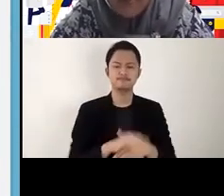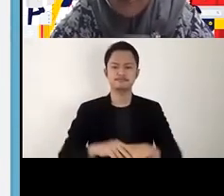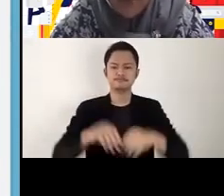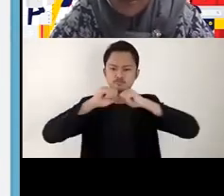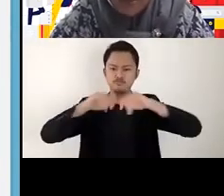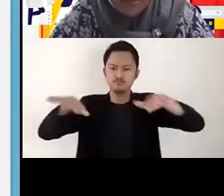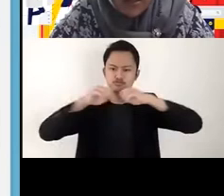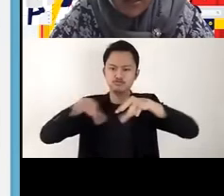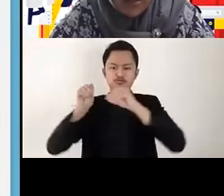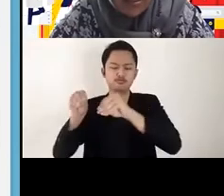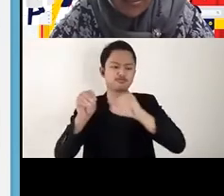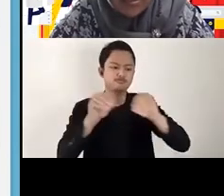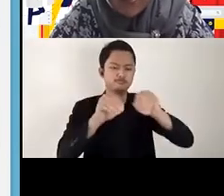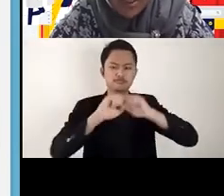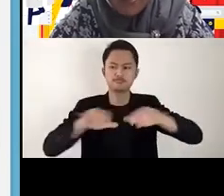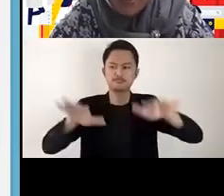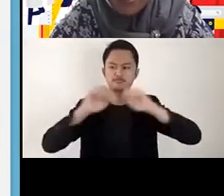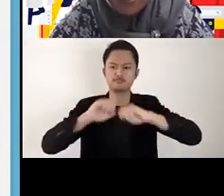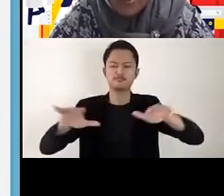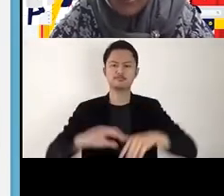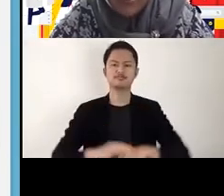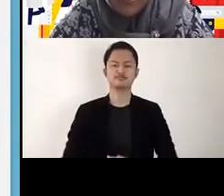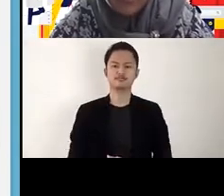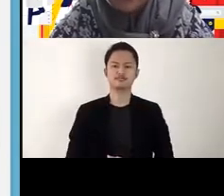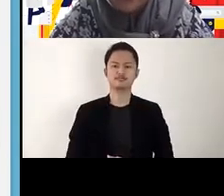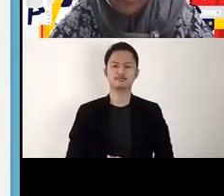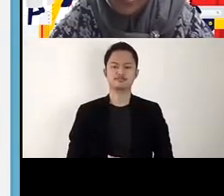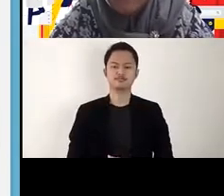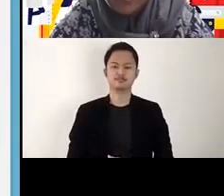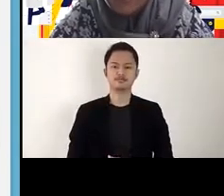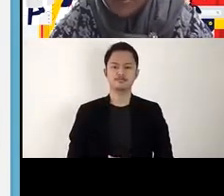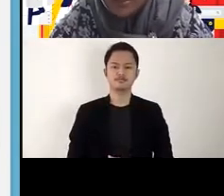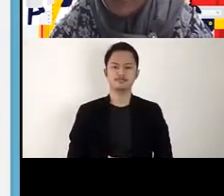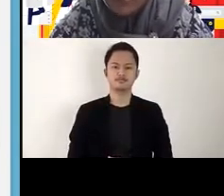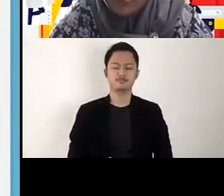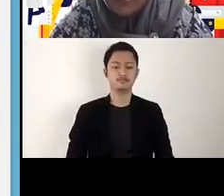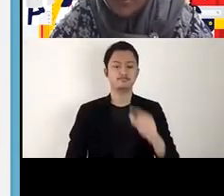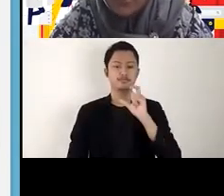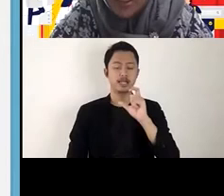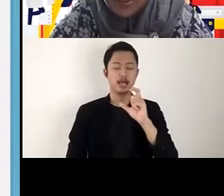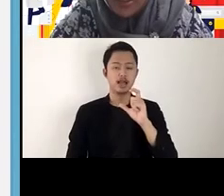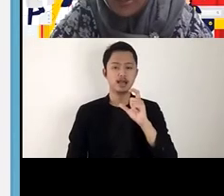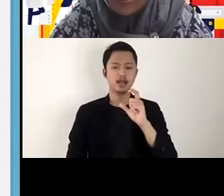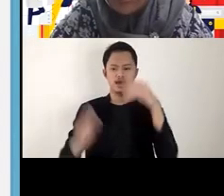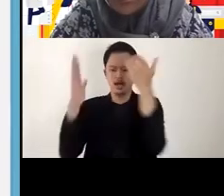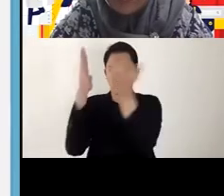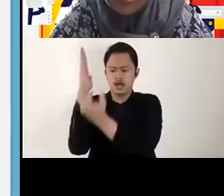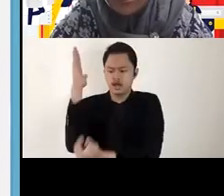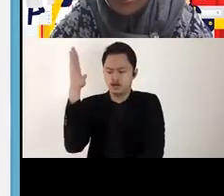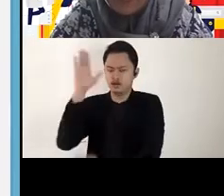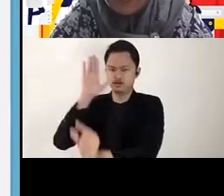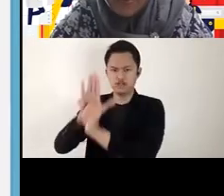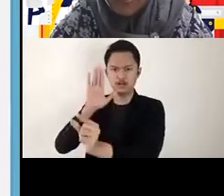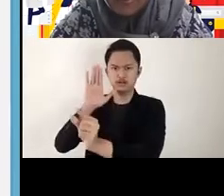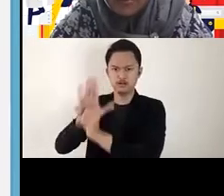lain sebagainya dan sebagai bentuk dari upaya untuk melengkapi berbagai peraturan perundang-undangan yang ada tentang